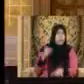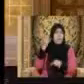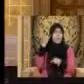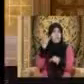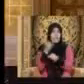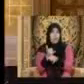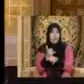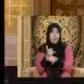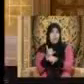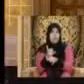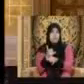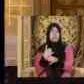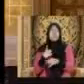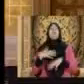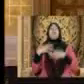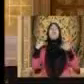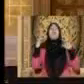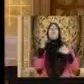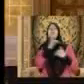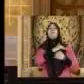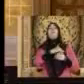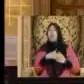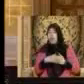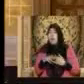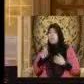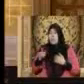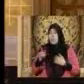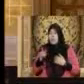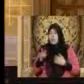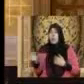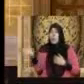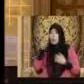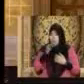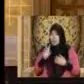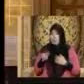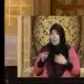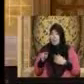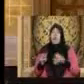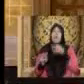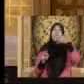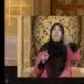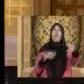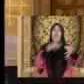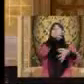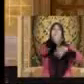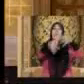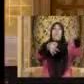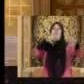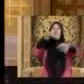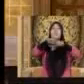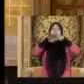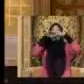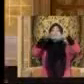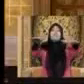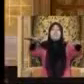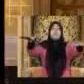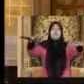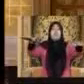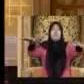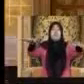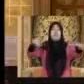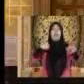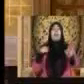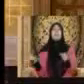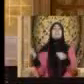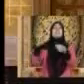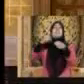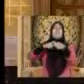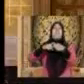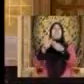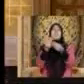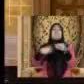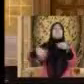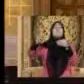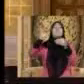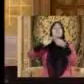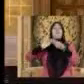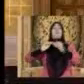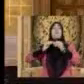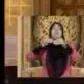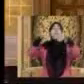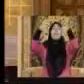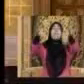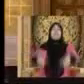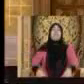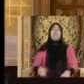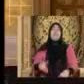نحن نساهم في هذه الإشاعة، ونساهم في إشاعتها بين الناس وإدخال البلبلة بين الناس. وها هي النتائج